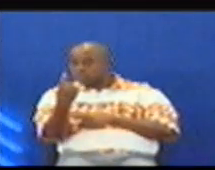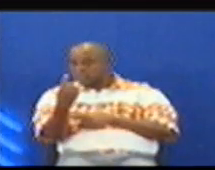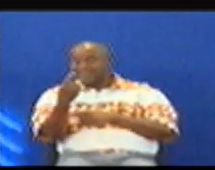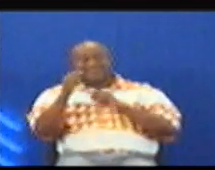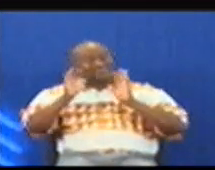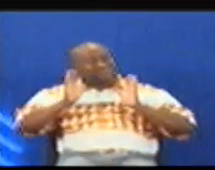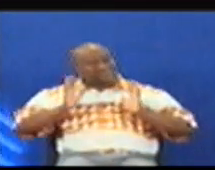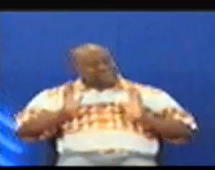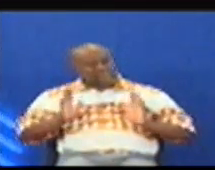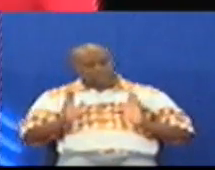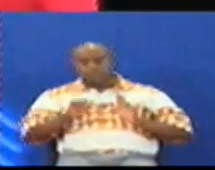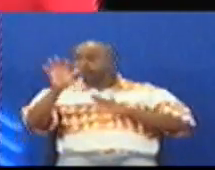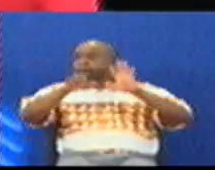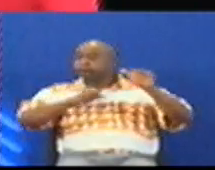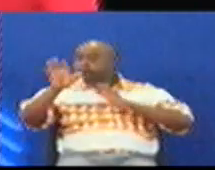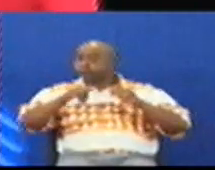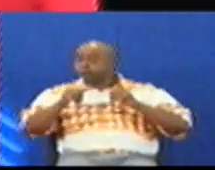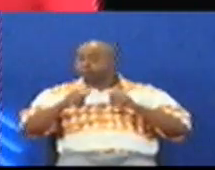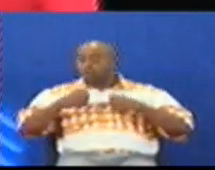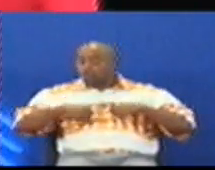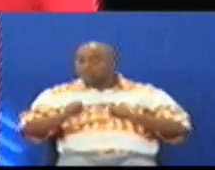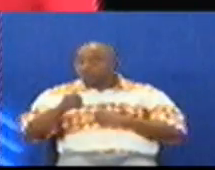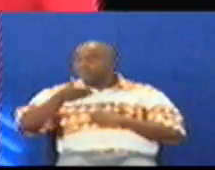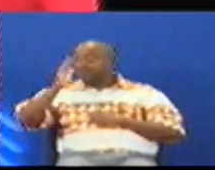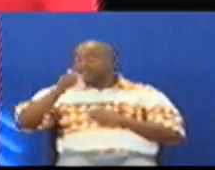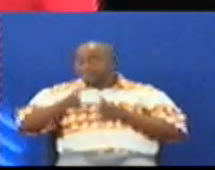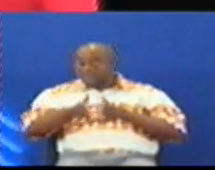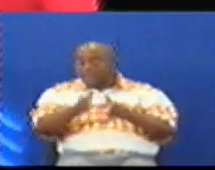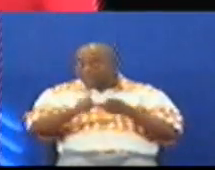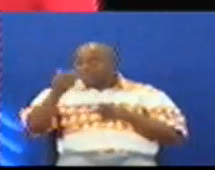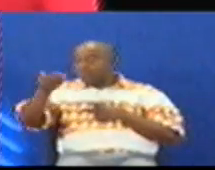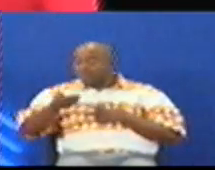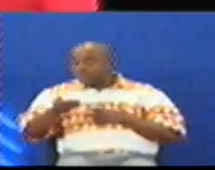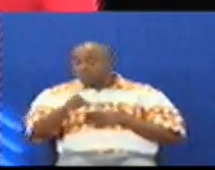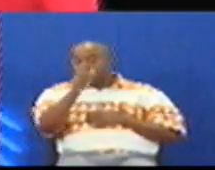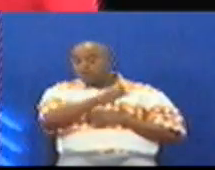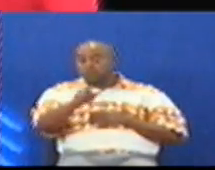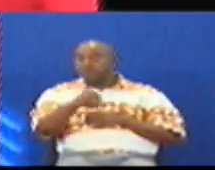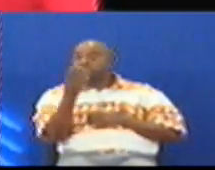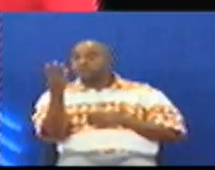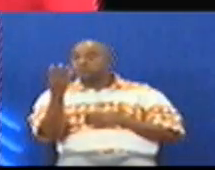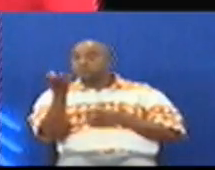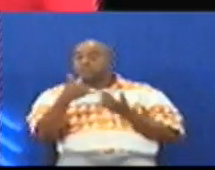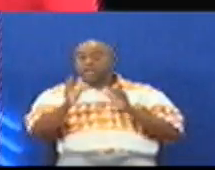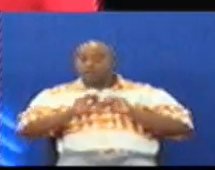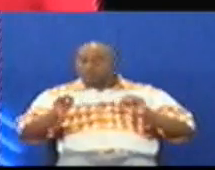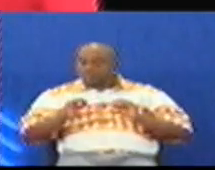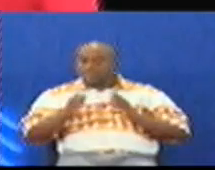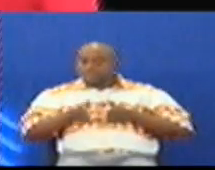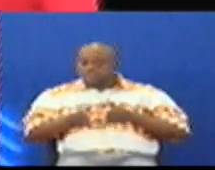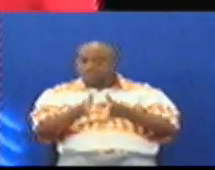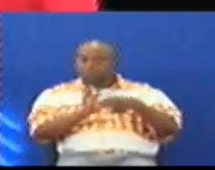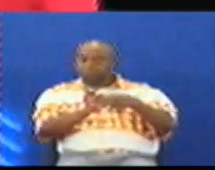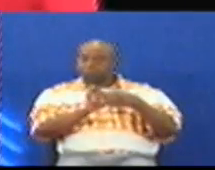ameweza kuwafikia watendaji wa serikali za mitaa na serikali zote za vijiji zaidi ya watu 4000 kuwafundisha namna ya kuoperate, namna ya